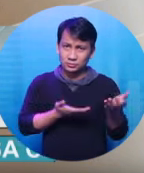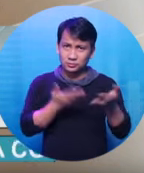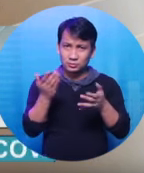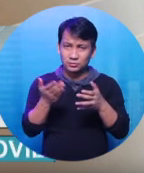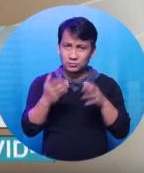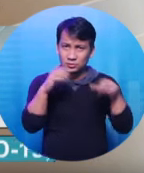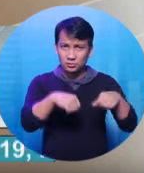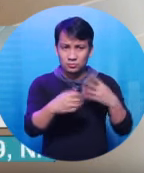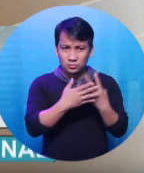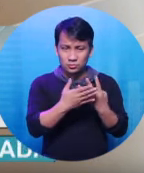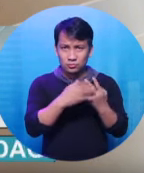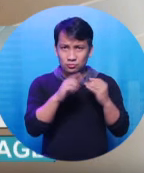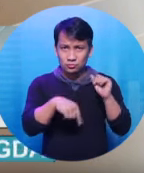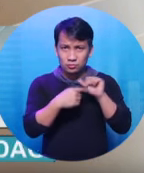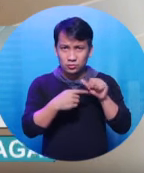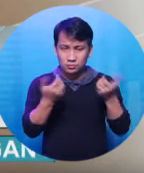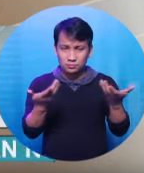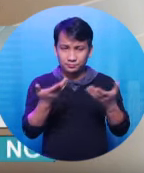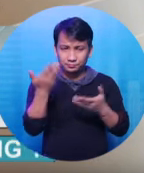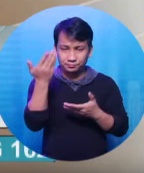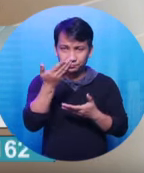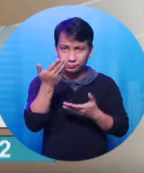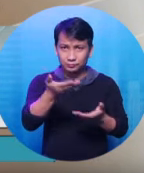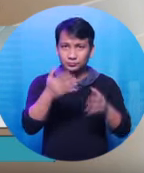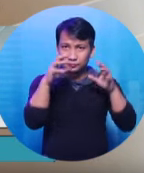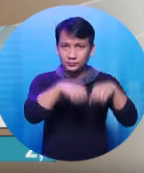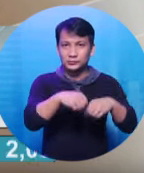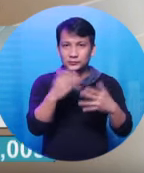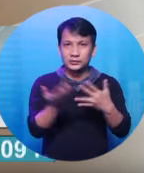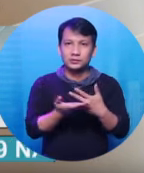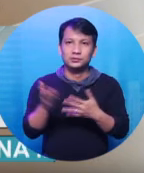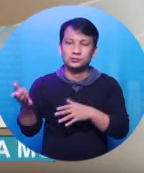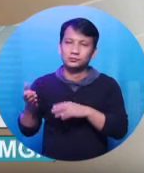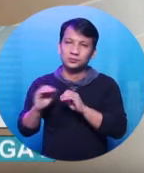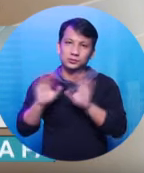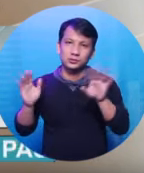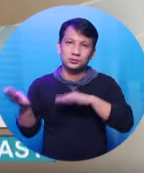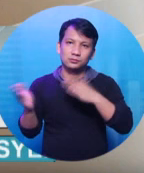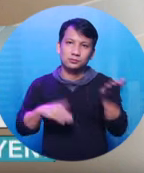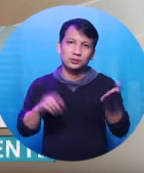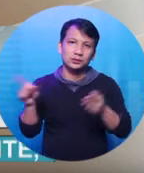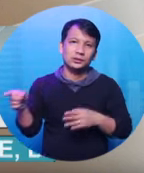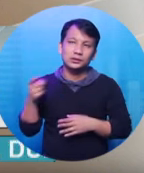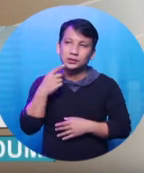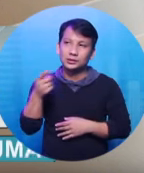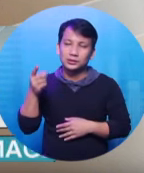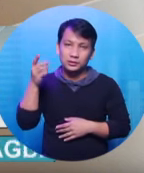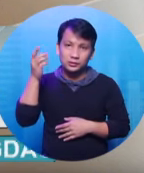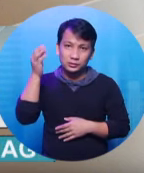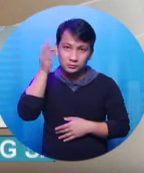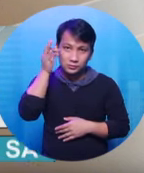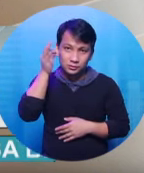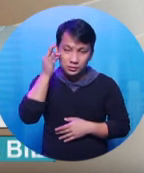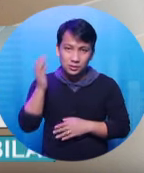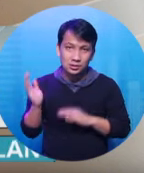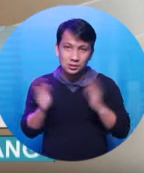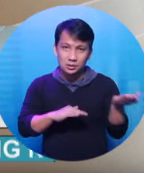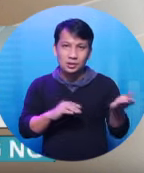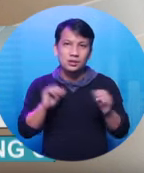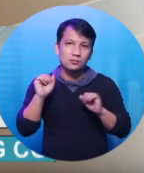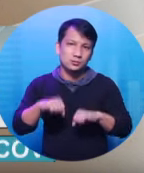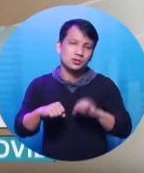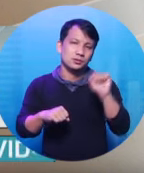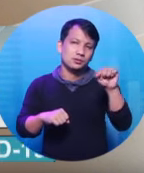itong si Carla dahil very clear ang ebidensya rito. Sinabi niya na patay na at buhay pa naman itong si Mr. Fitz, Gerald, yes,